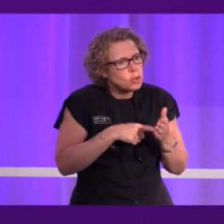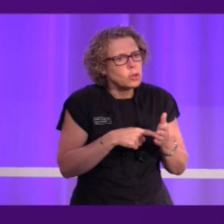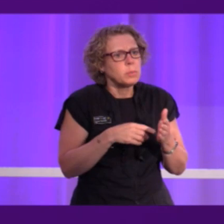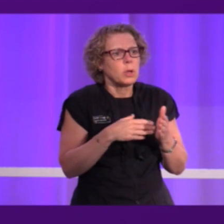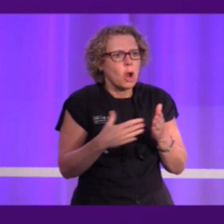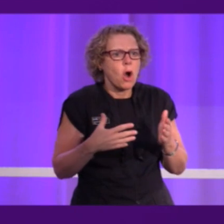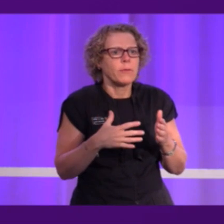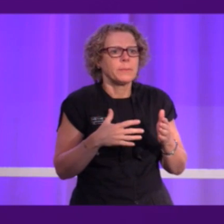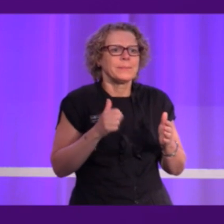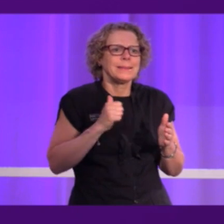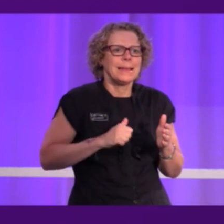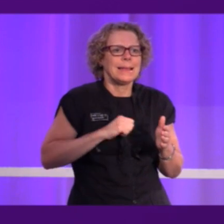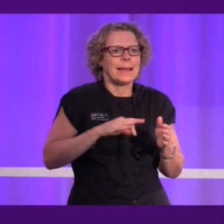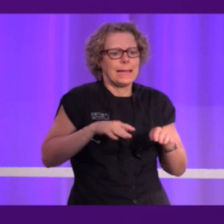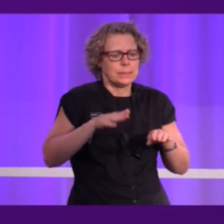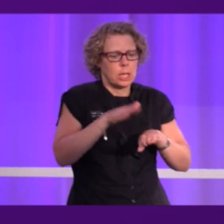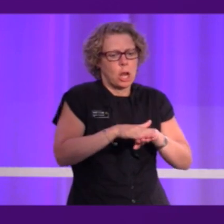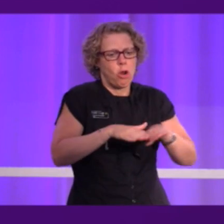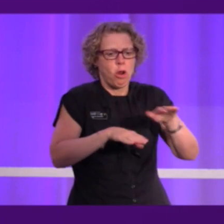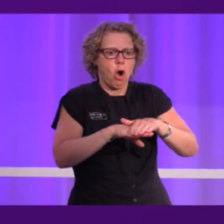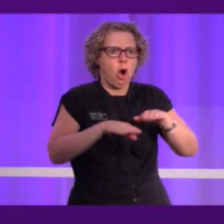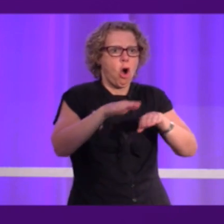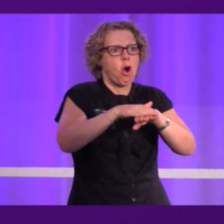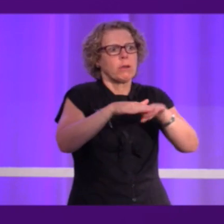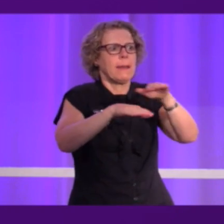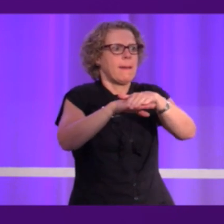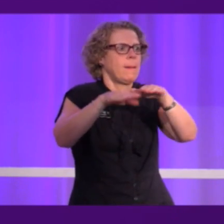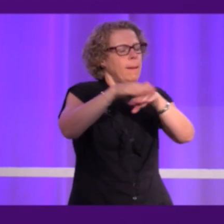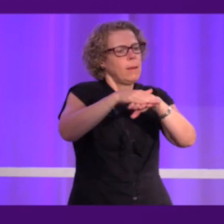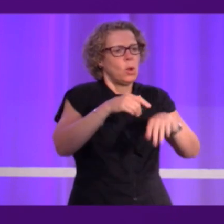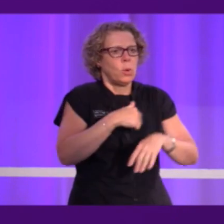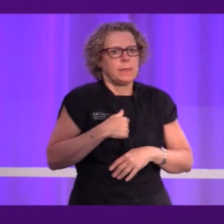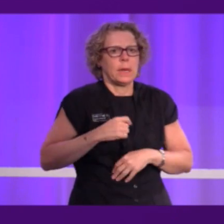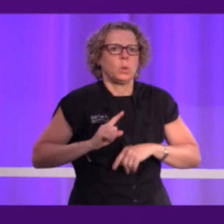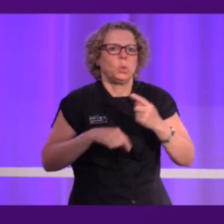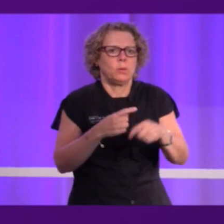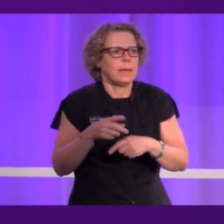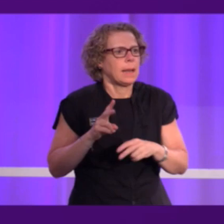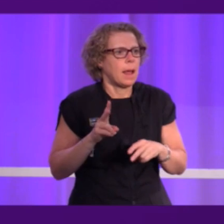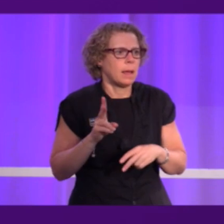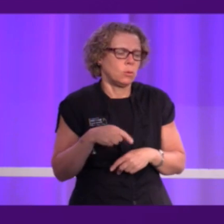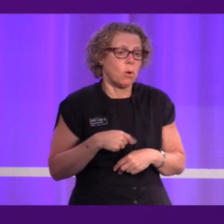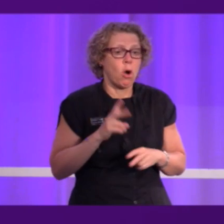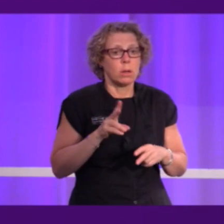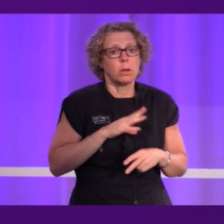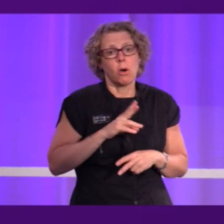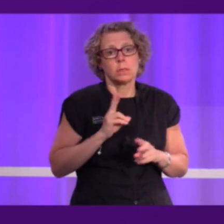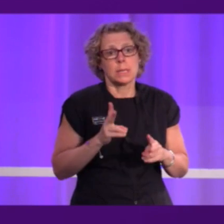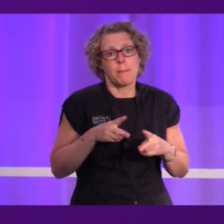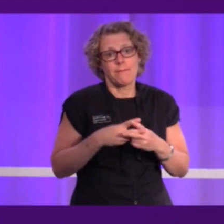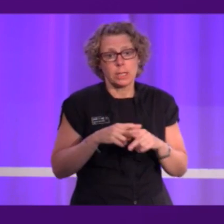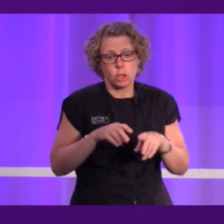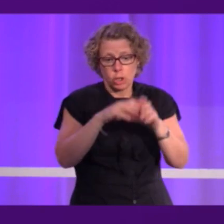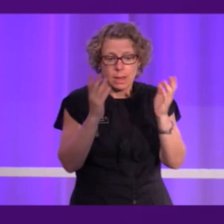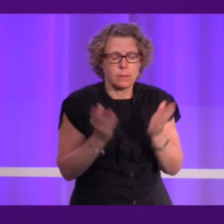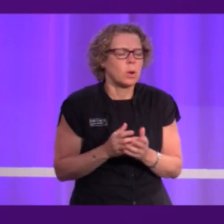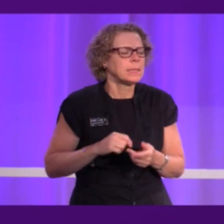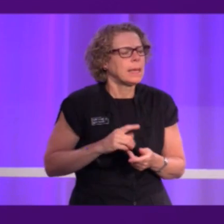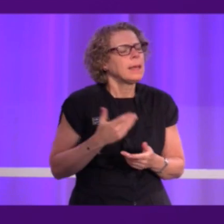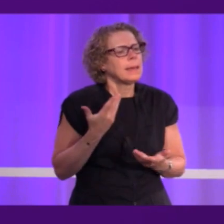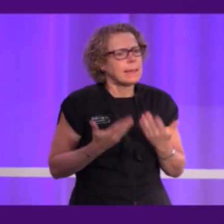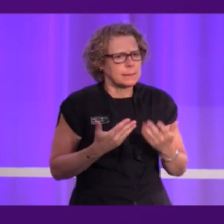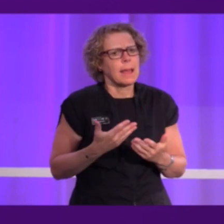tillgänglighetslager, om man kan kalla det för det. Och att de som utvecklar dem har samma verktyg över hela världen. Och att det är så pass enkelt idag ändå